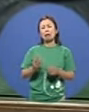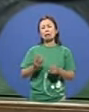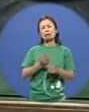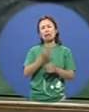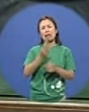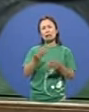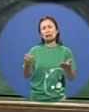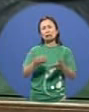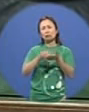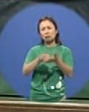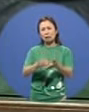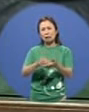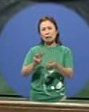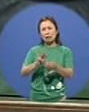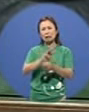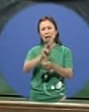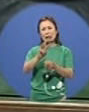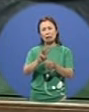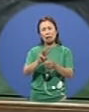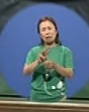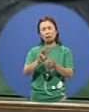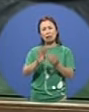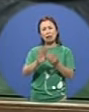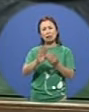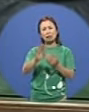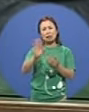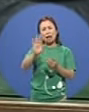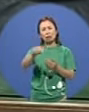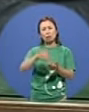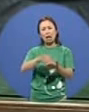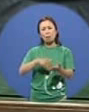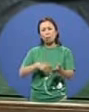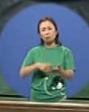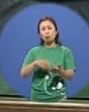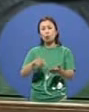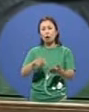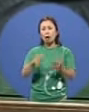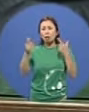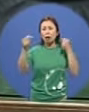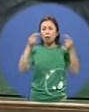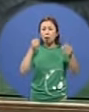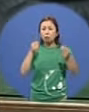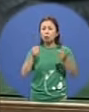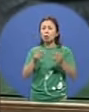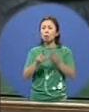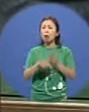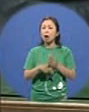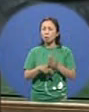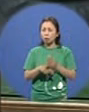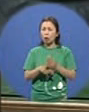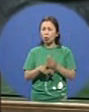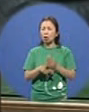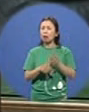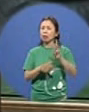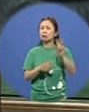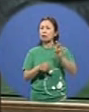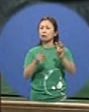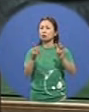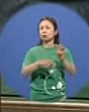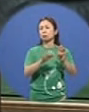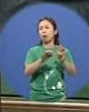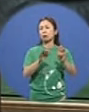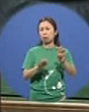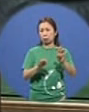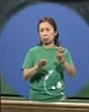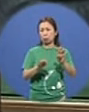ちゃうというのはね大学生で3割ぐらいなんですとはい高校生で5割で中卒の方で7割ぐらいな